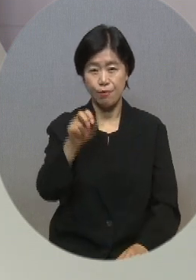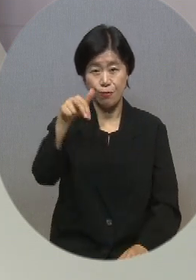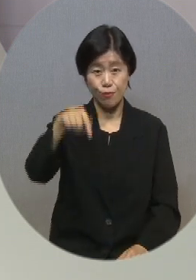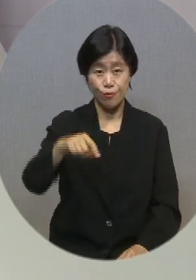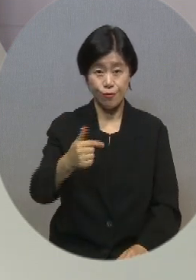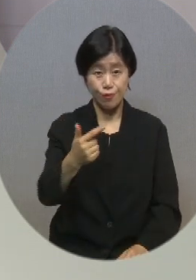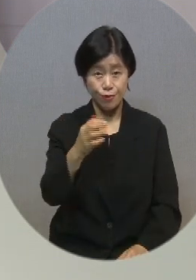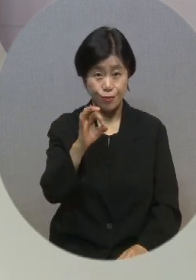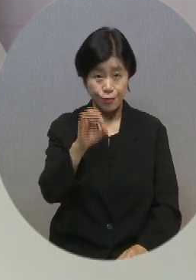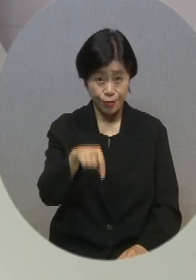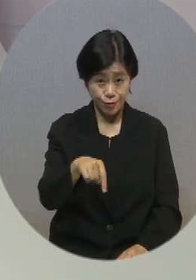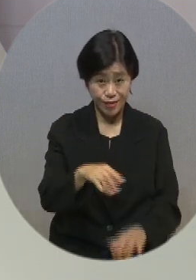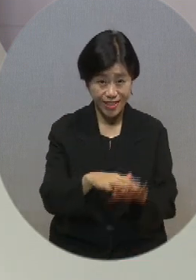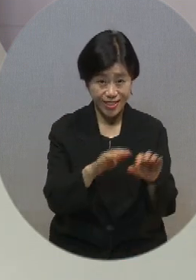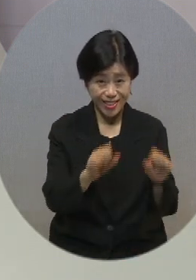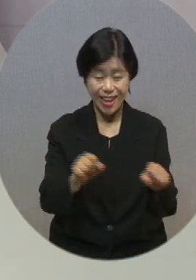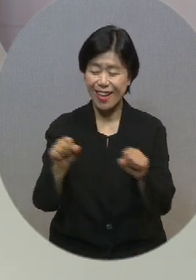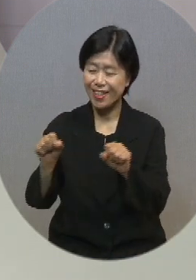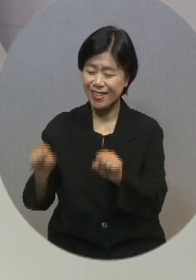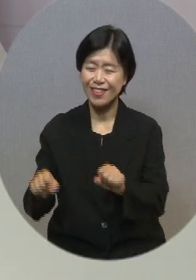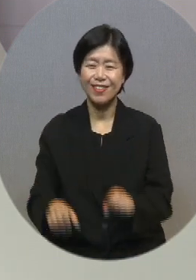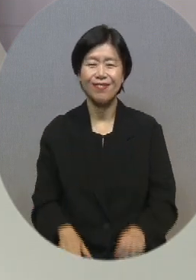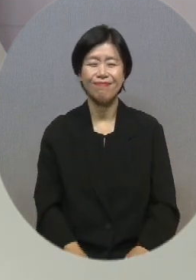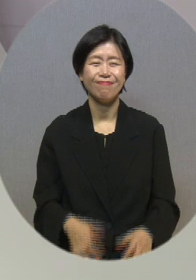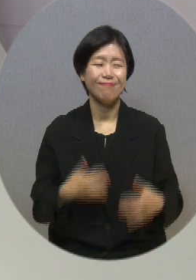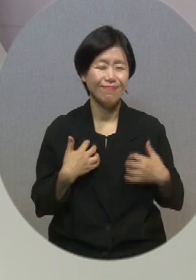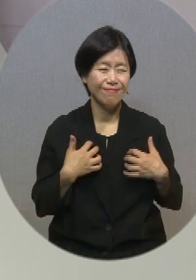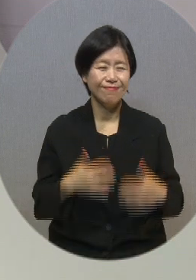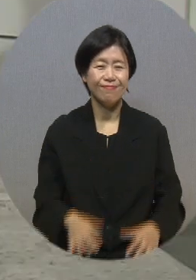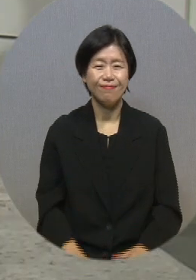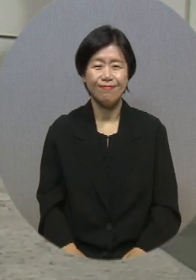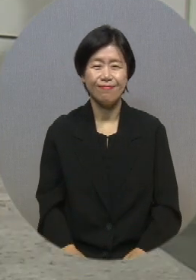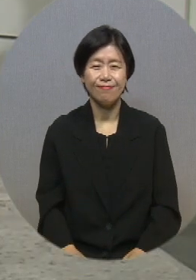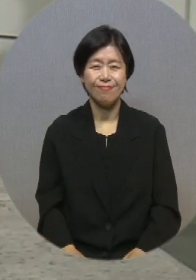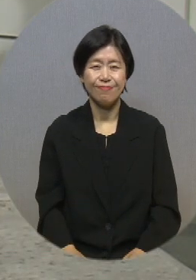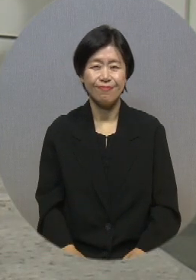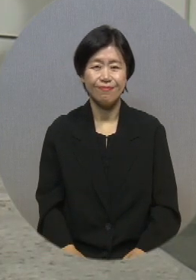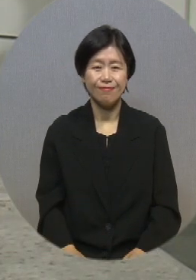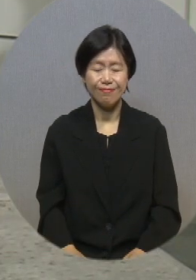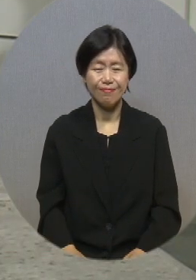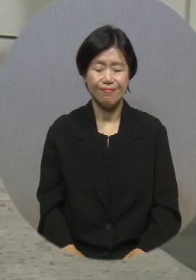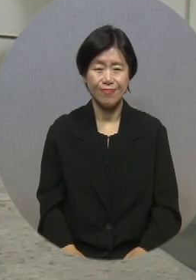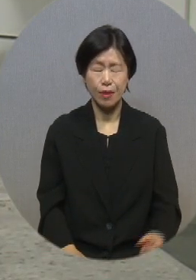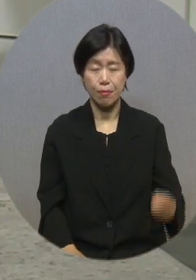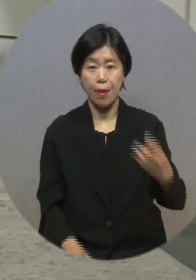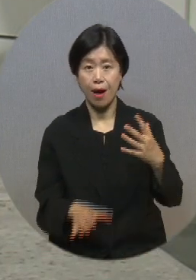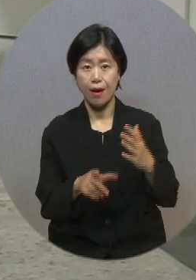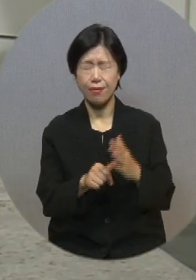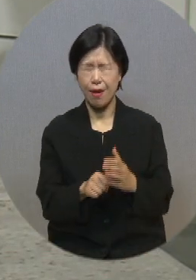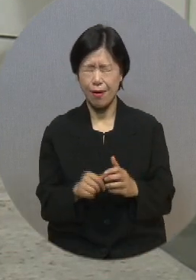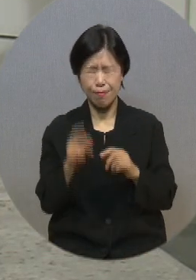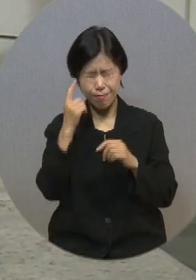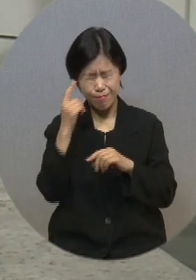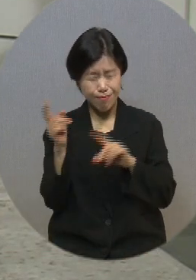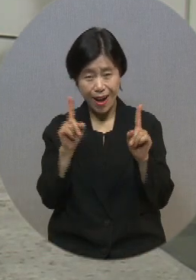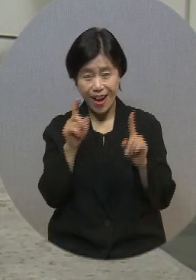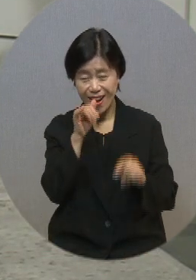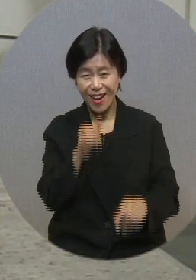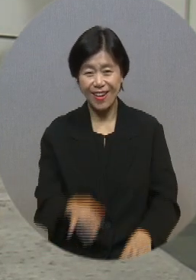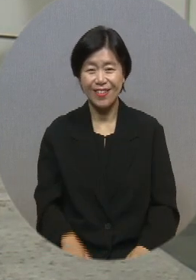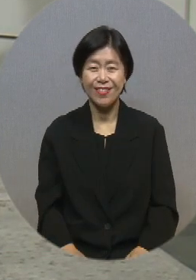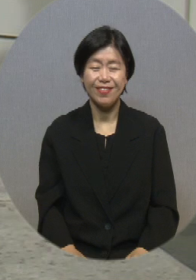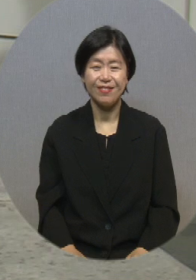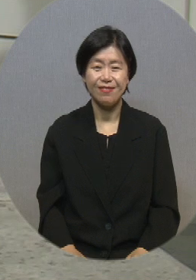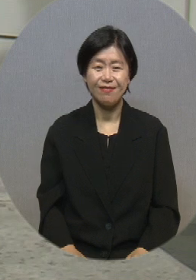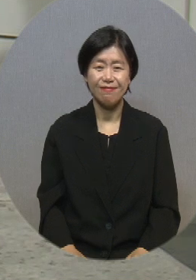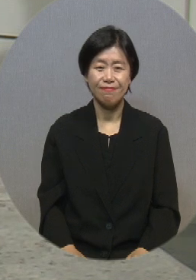안녕하세요. 안녕하십니까? 네 반갑습니다. 야 말씀을 듣는 순간 정신이 번쩍 들었습니다. 예,